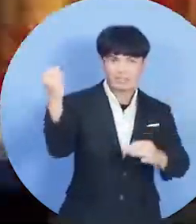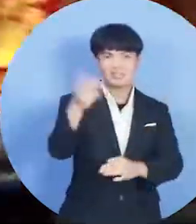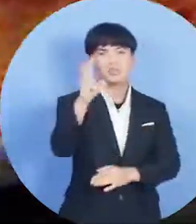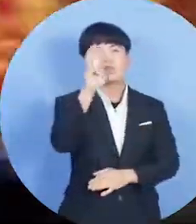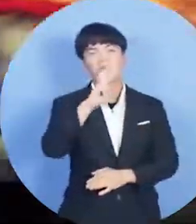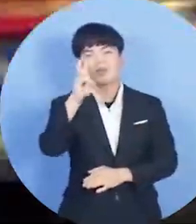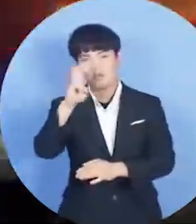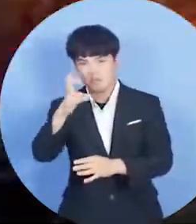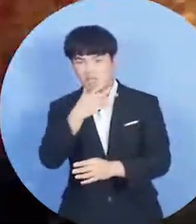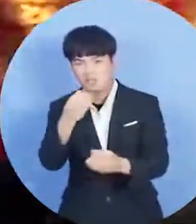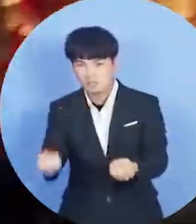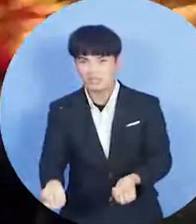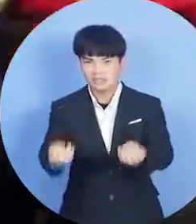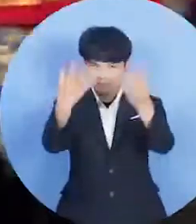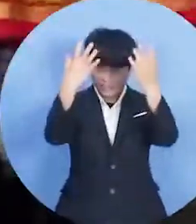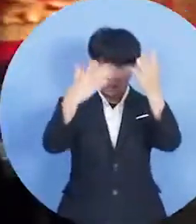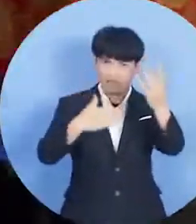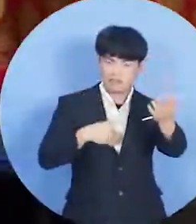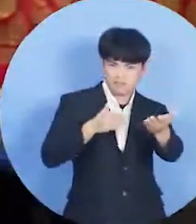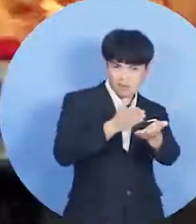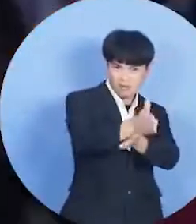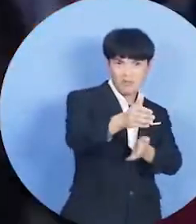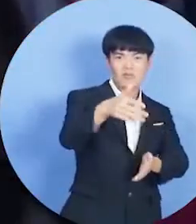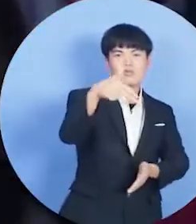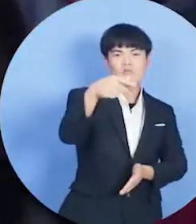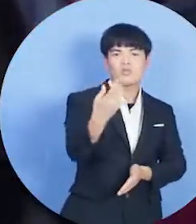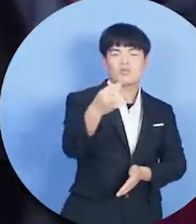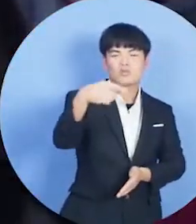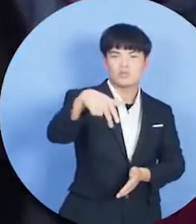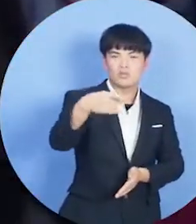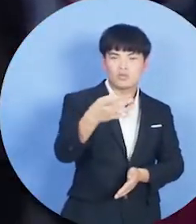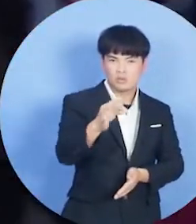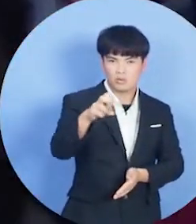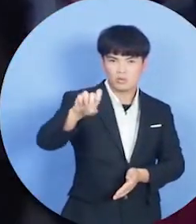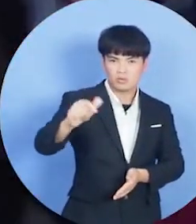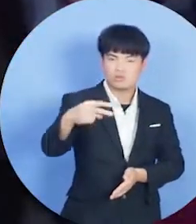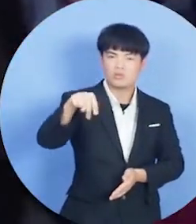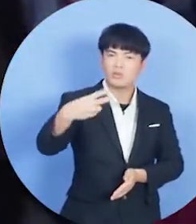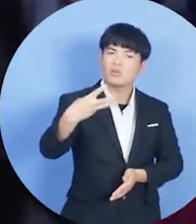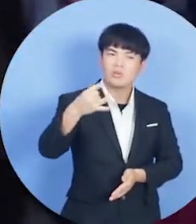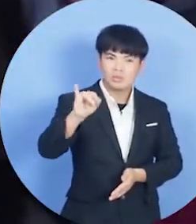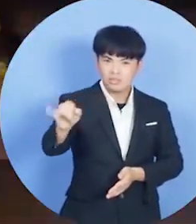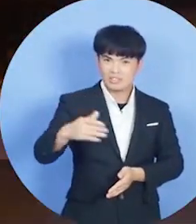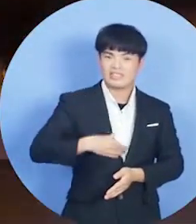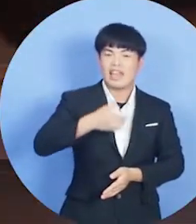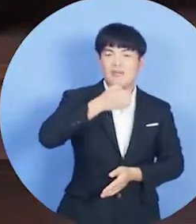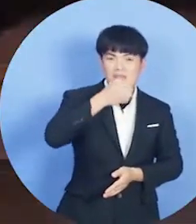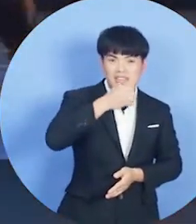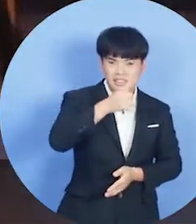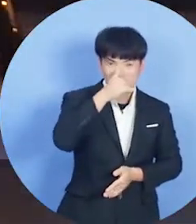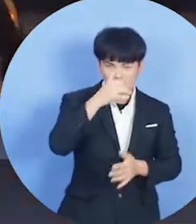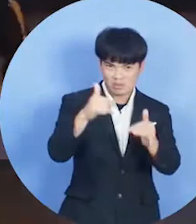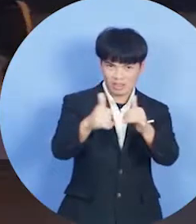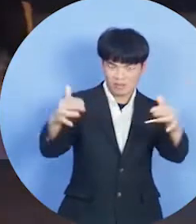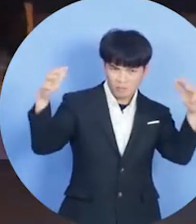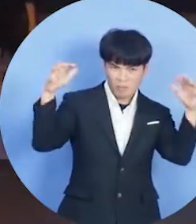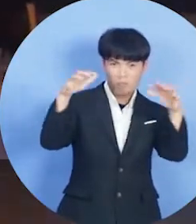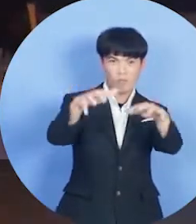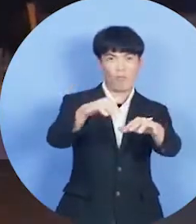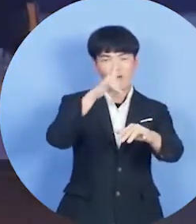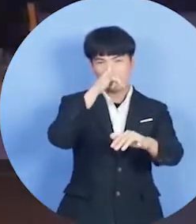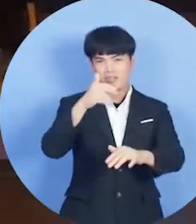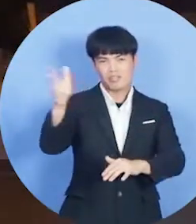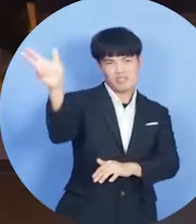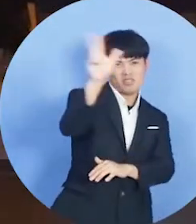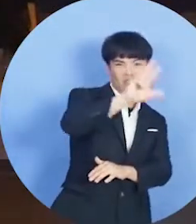몰리며 대성황을 이루었는데요. 전국 춤꾼들이 한자리에 모여 펼쳐지는 다양한 장르의 춤경연이 천안